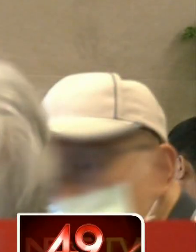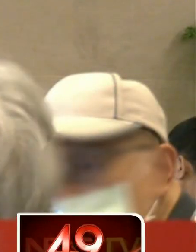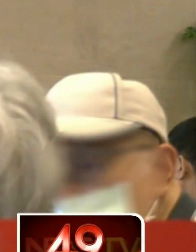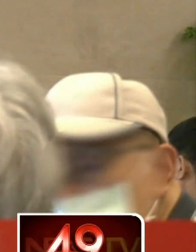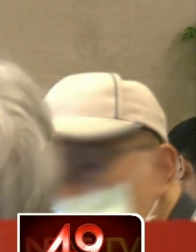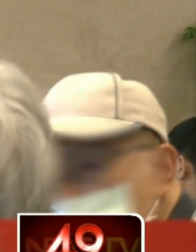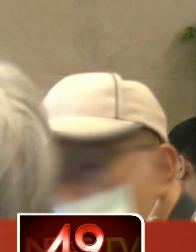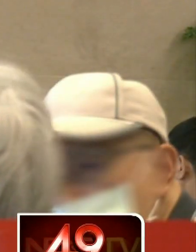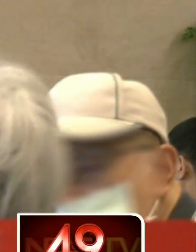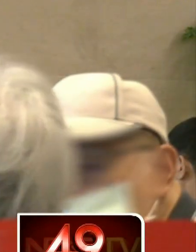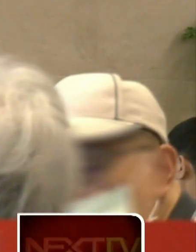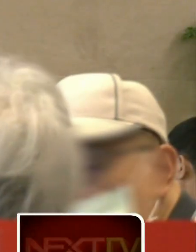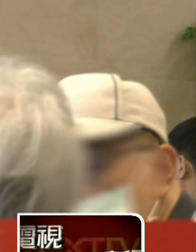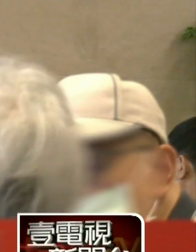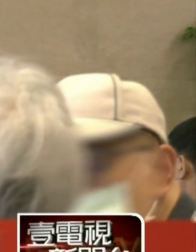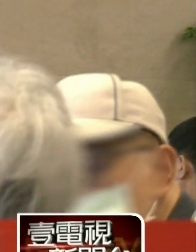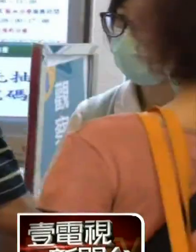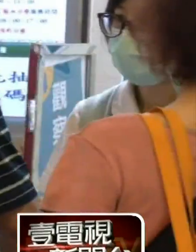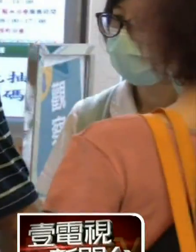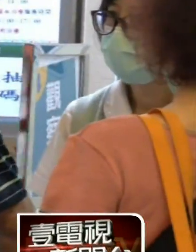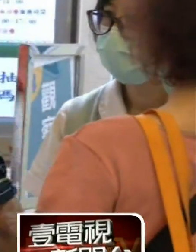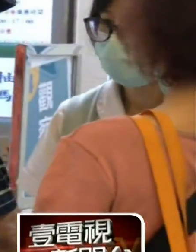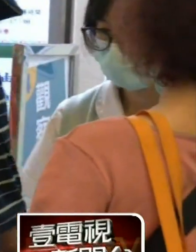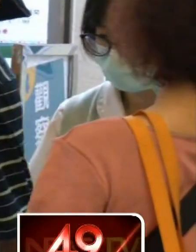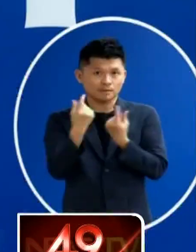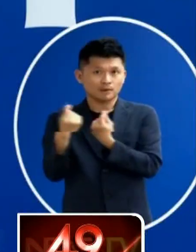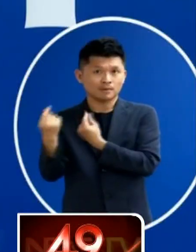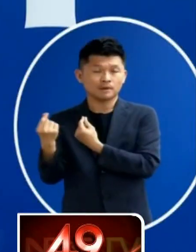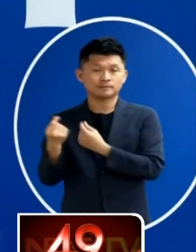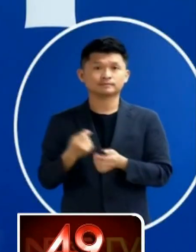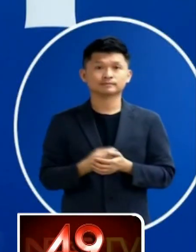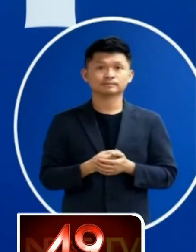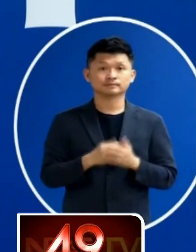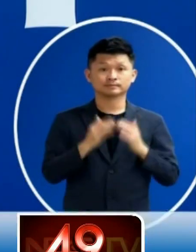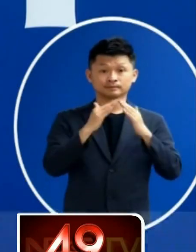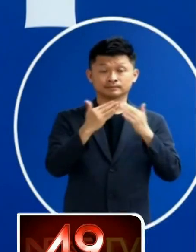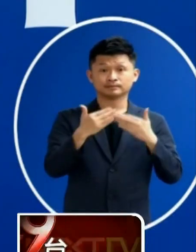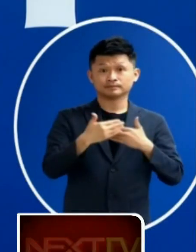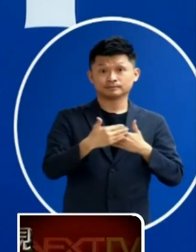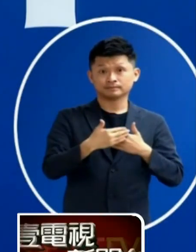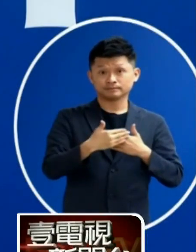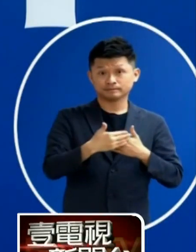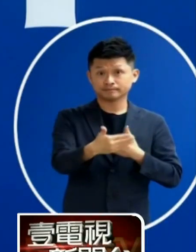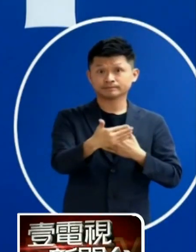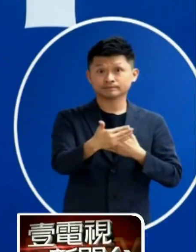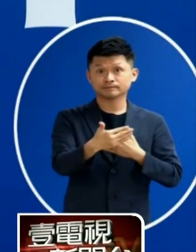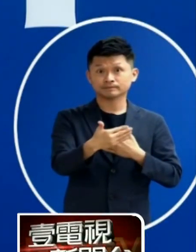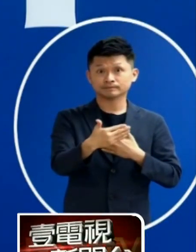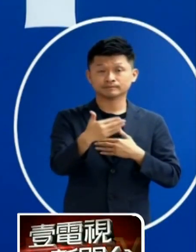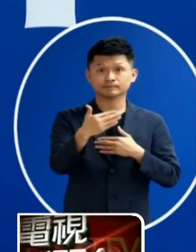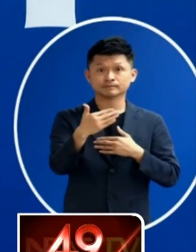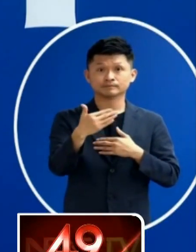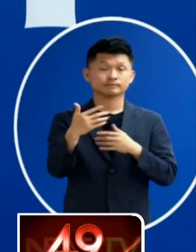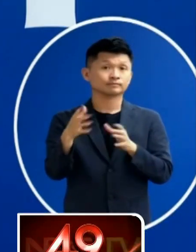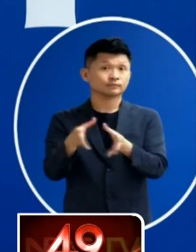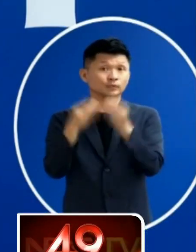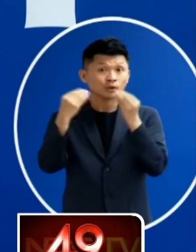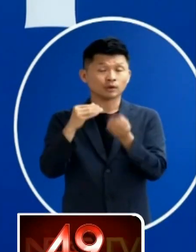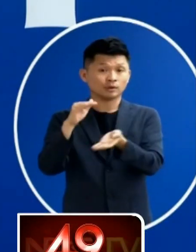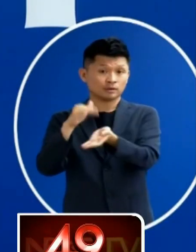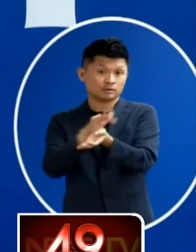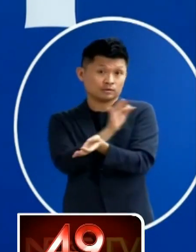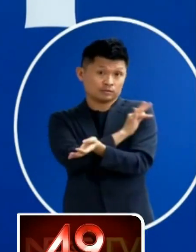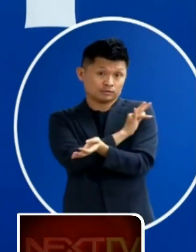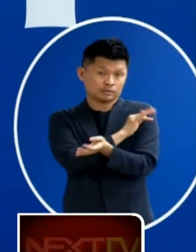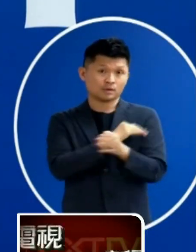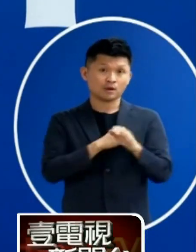北部也有血液透析中心宣告中标， 由这个被居家隔离当中的这个医护人员，还有这个病患